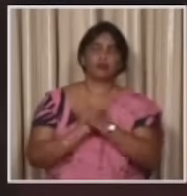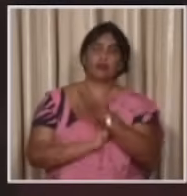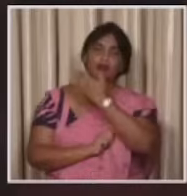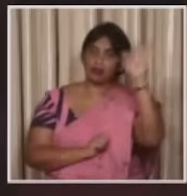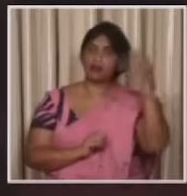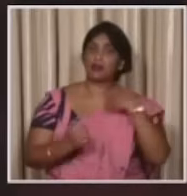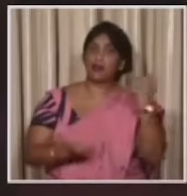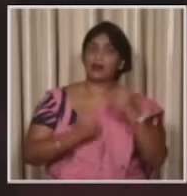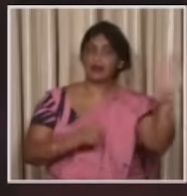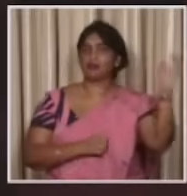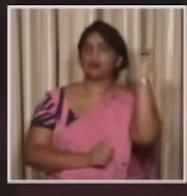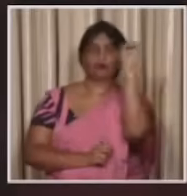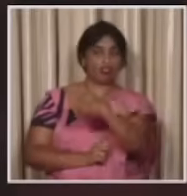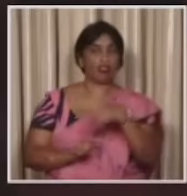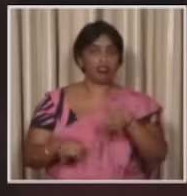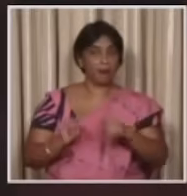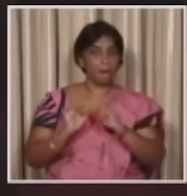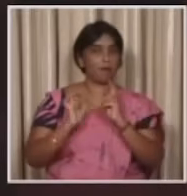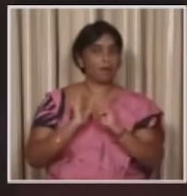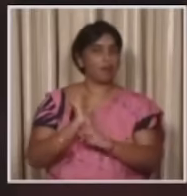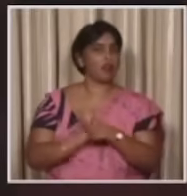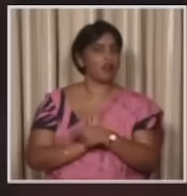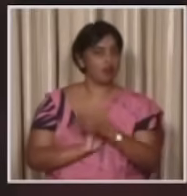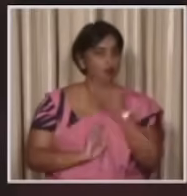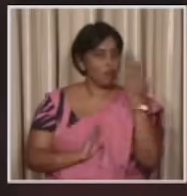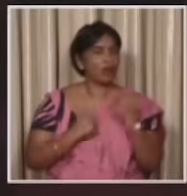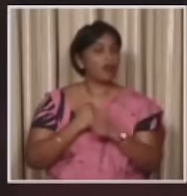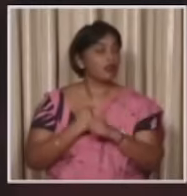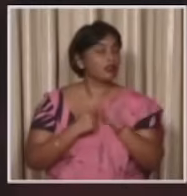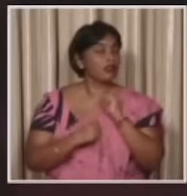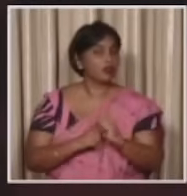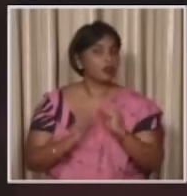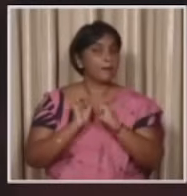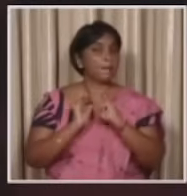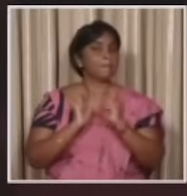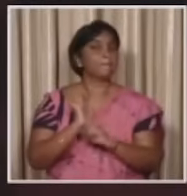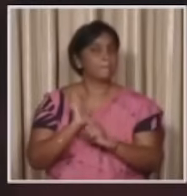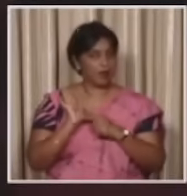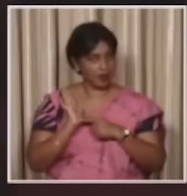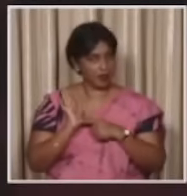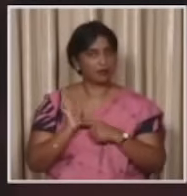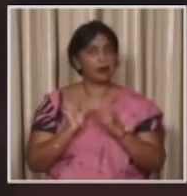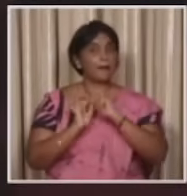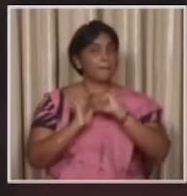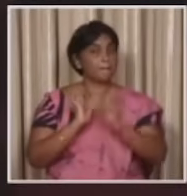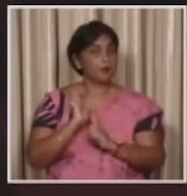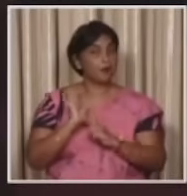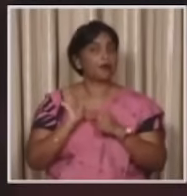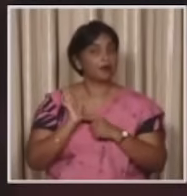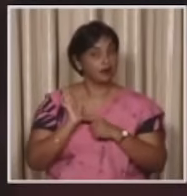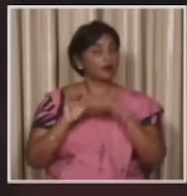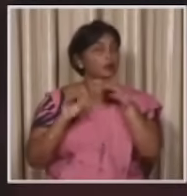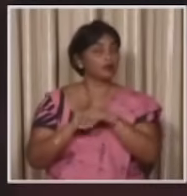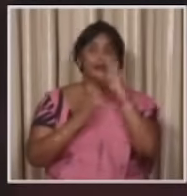ඉන්න මගේ ඩ්‍රයිවර් ගෙනල්ලා සාමාන්‍ය අධිකාරීවරයා කරන්න පුළුවන්. මේක හදාගත්ත මොකද්ද? පනතක් තියෙනවා. පනත තියෙන අතරේ